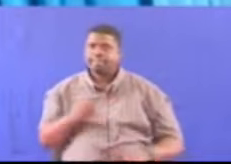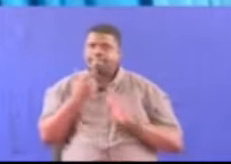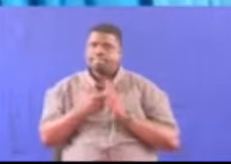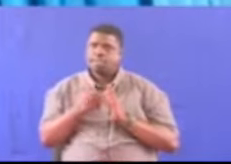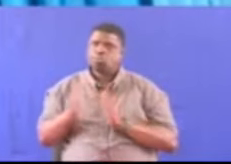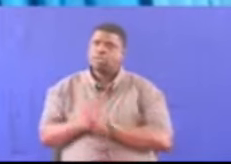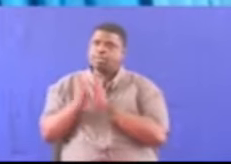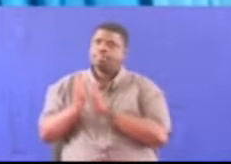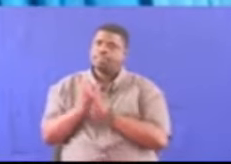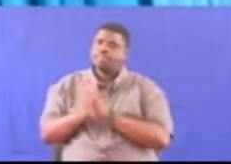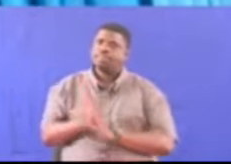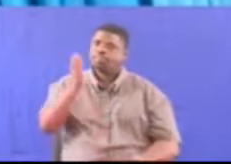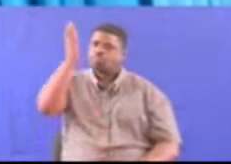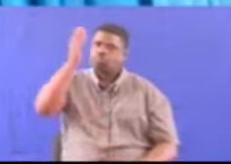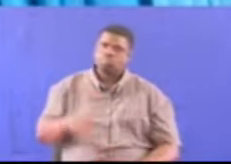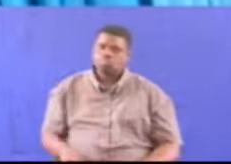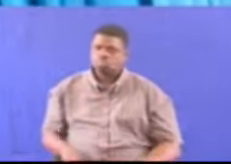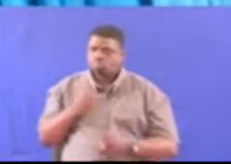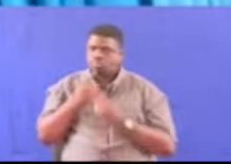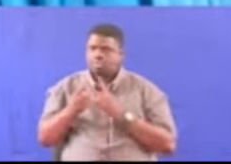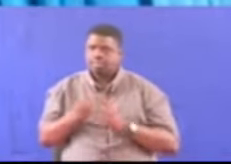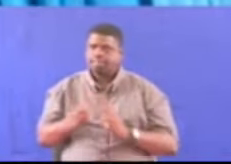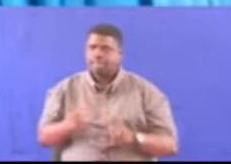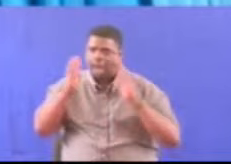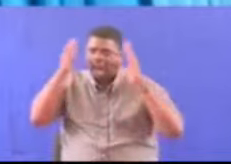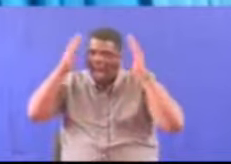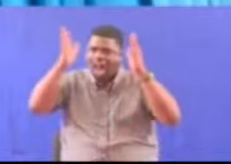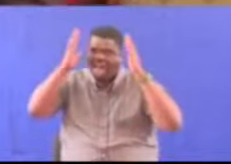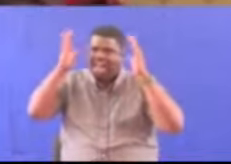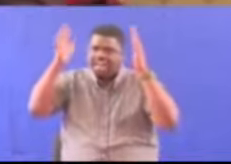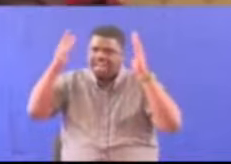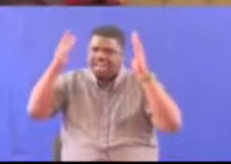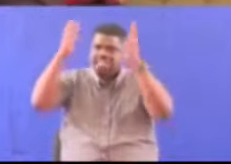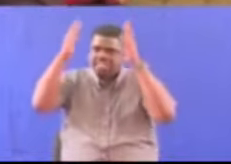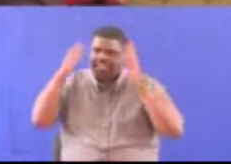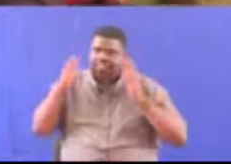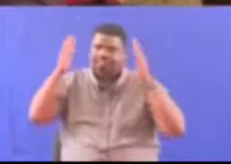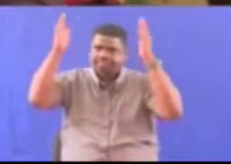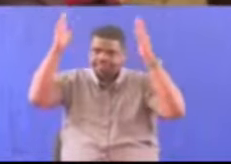Mungu, ninaomba piga makofi ya nguvu sana.